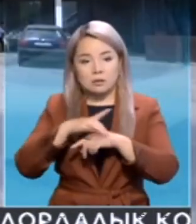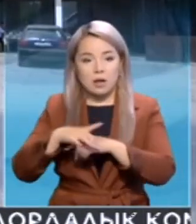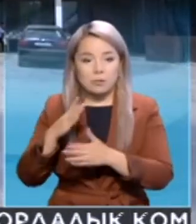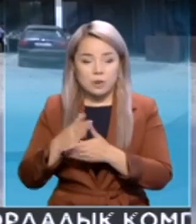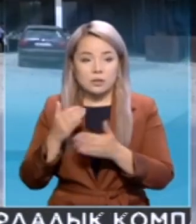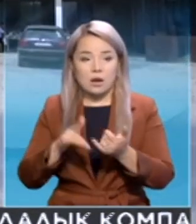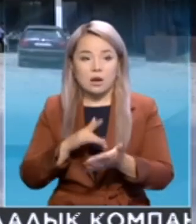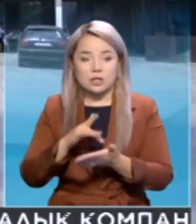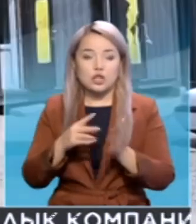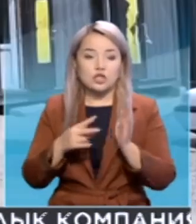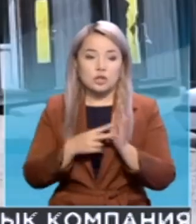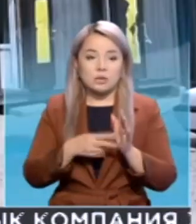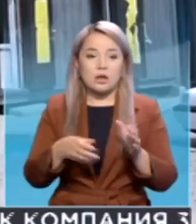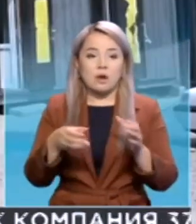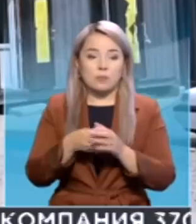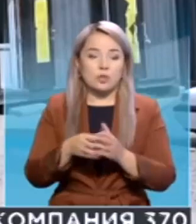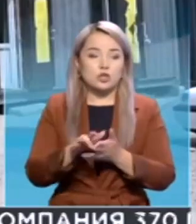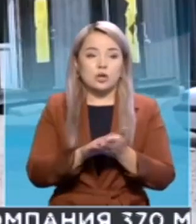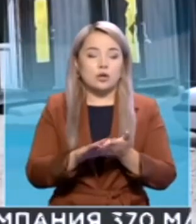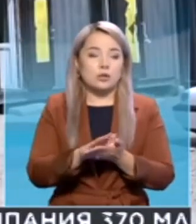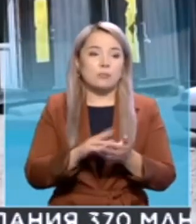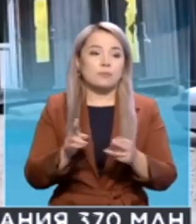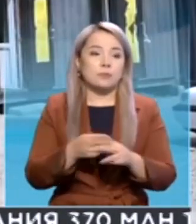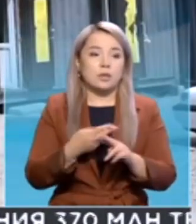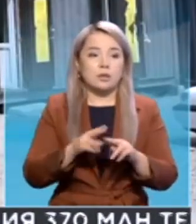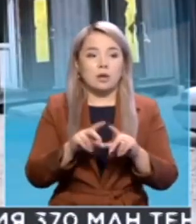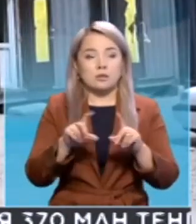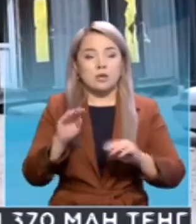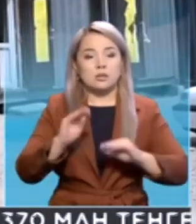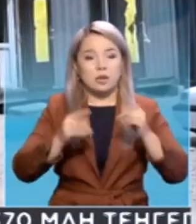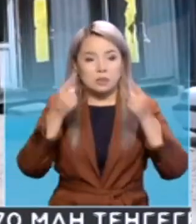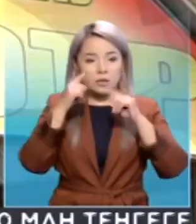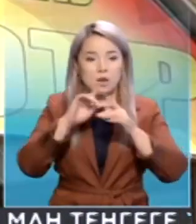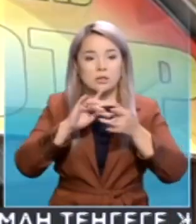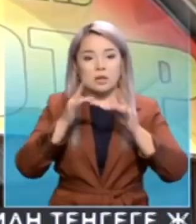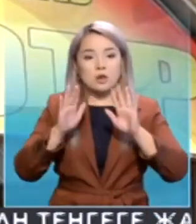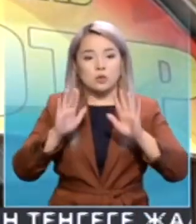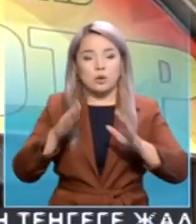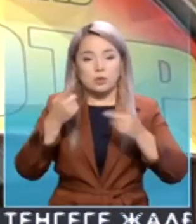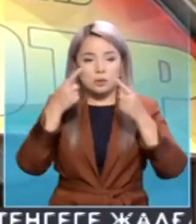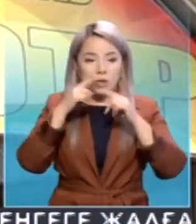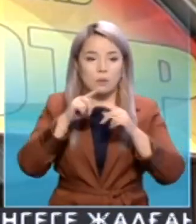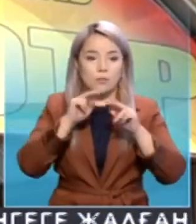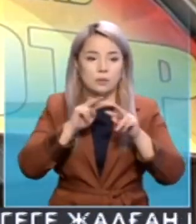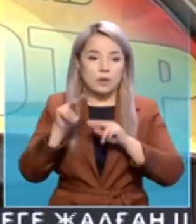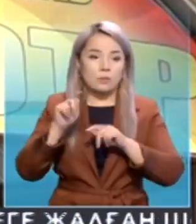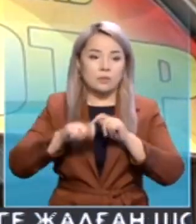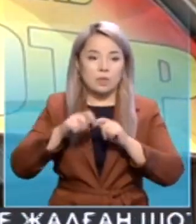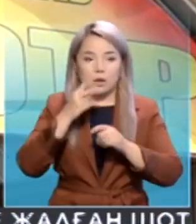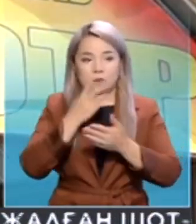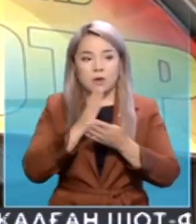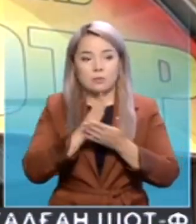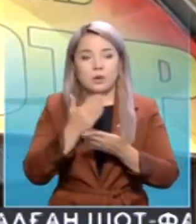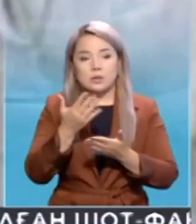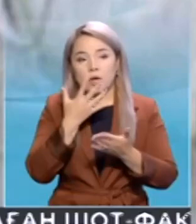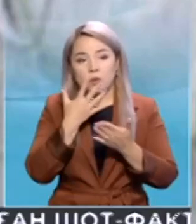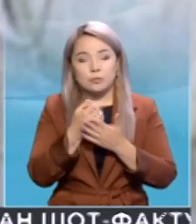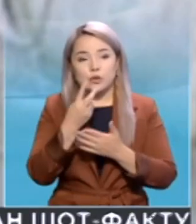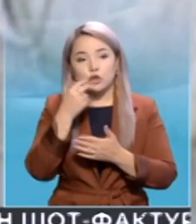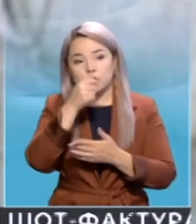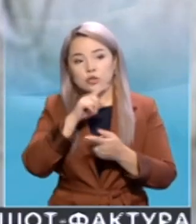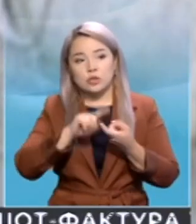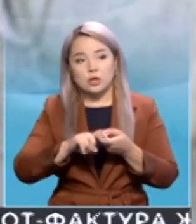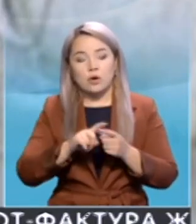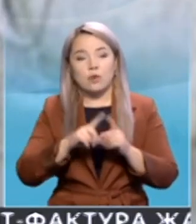Қала бойынша 7 оператор ешбір ғимаратсыз, техникалық жабдықсыз, тек онлайн форматта техникалық байқау жүргізген. Олар бірнеше жыл